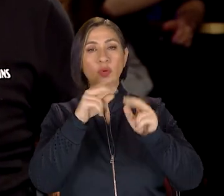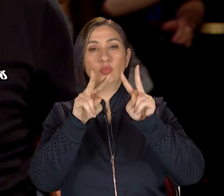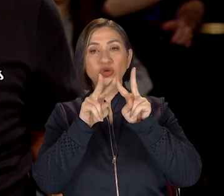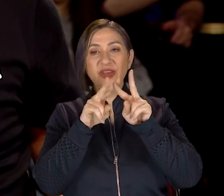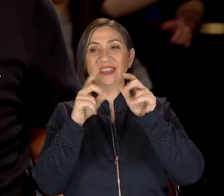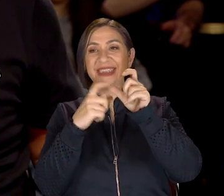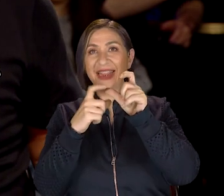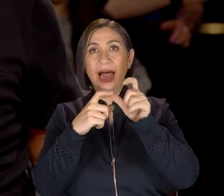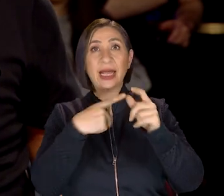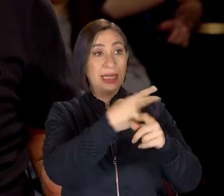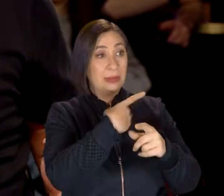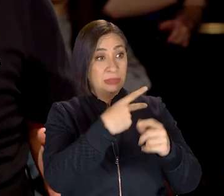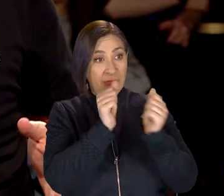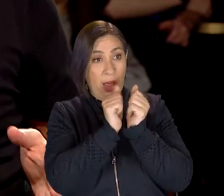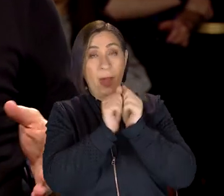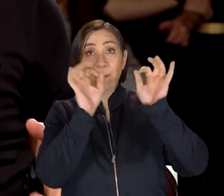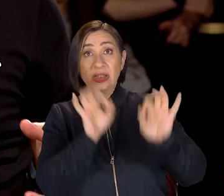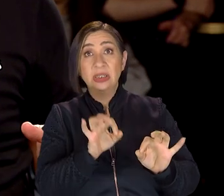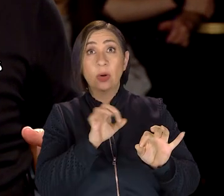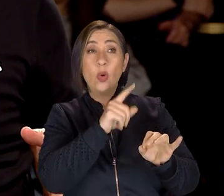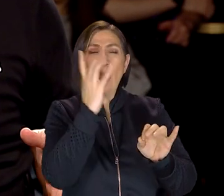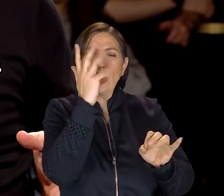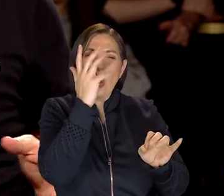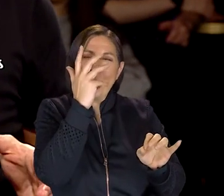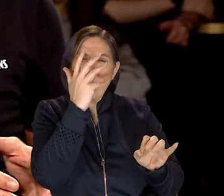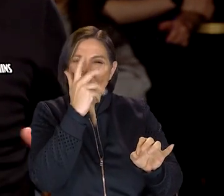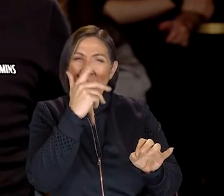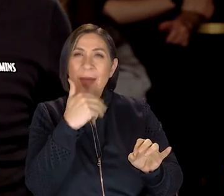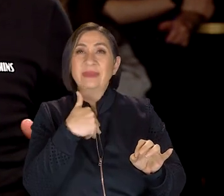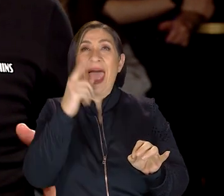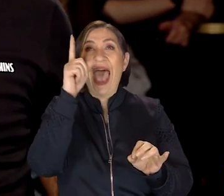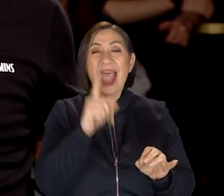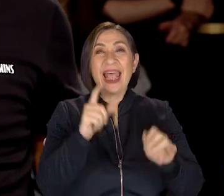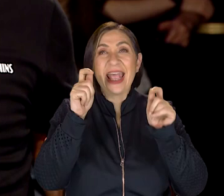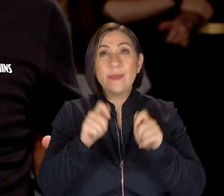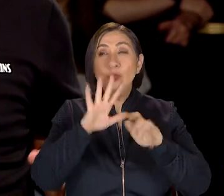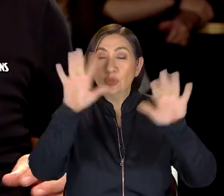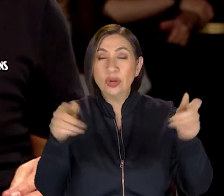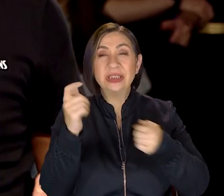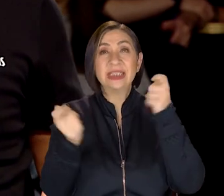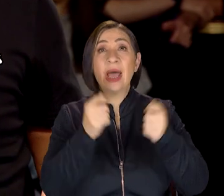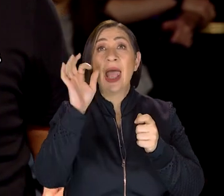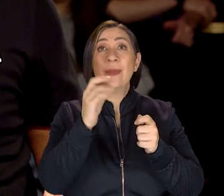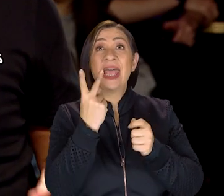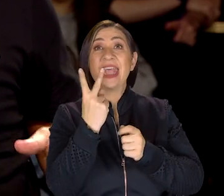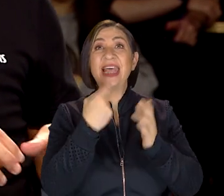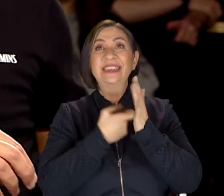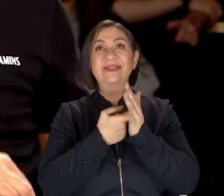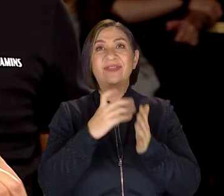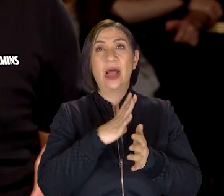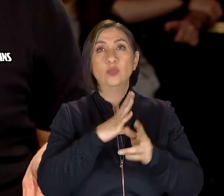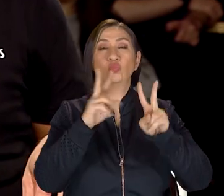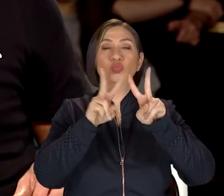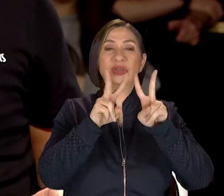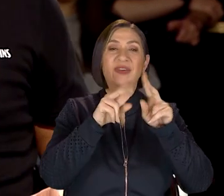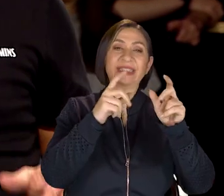Sandal Bülent Ezcan ikilisi olarak başladık. Hmm. Bülent'in utangaçlığından yani bizim ilk bütün yaptığımız çalışmalara bak orada hep bir ikili isim vardır yani. Evet.